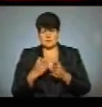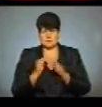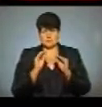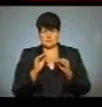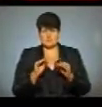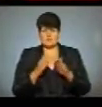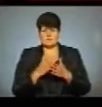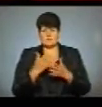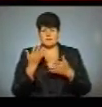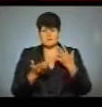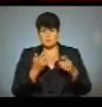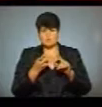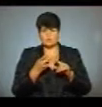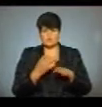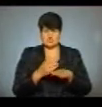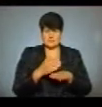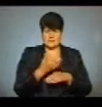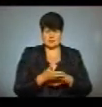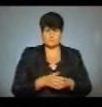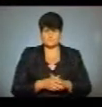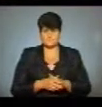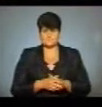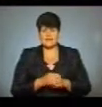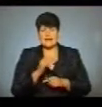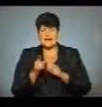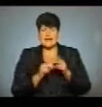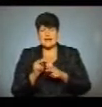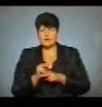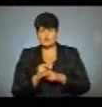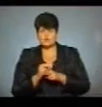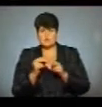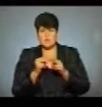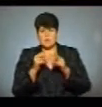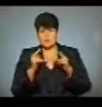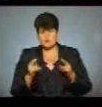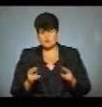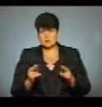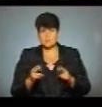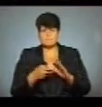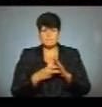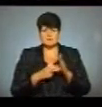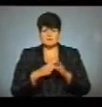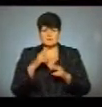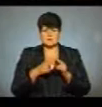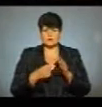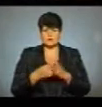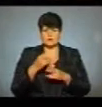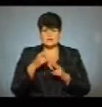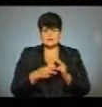і маємо розбирати другу частину моста. Реконструкцію моста, за словами Сергія Поперечного, планують завершити до